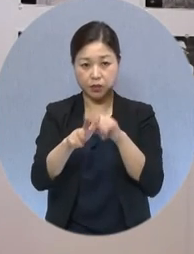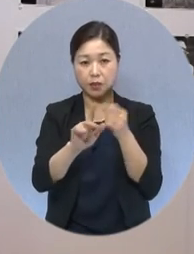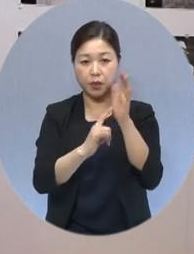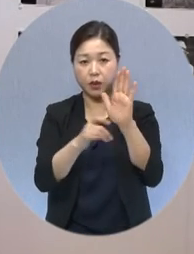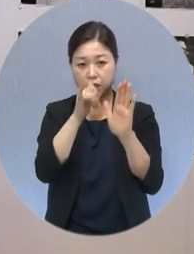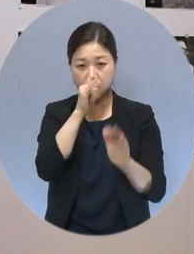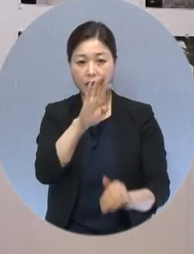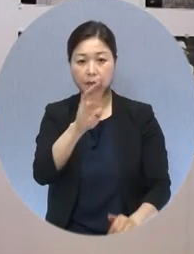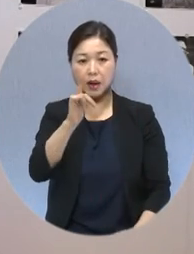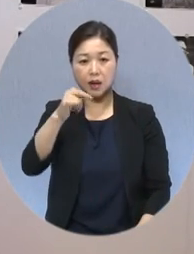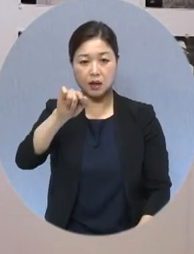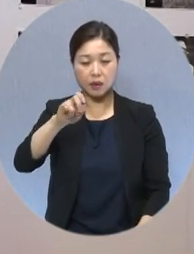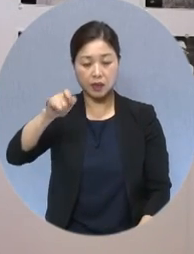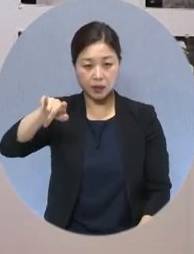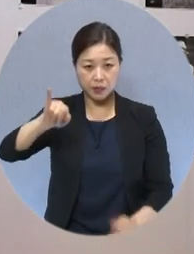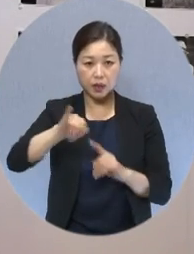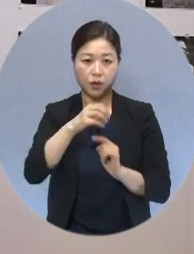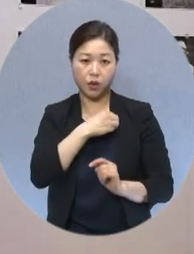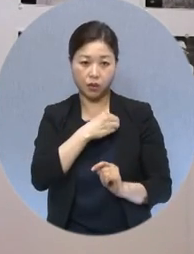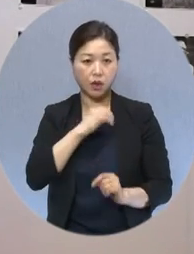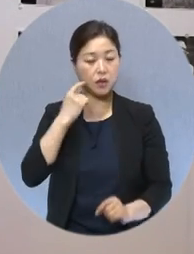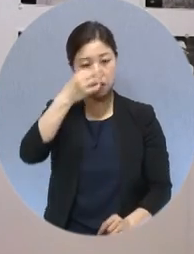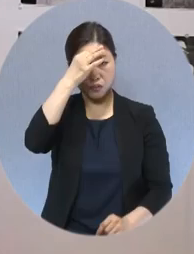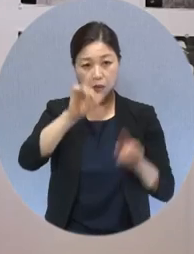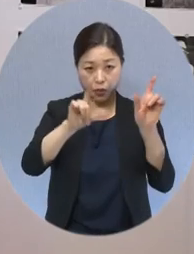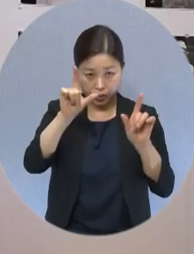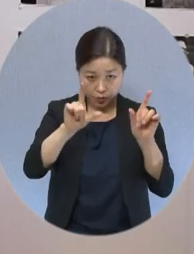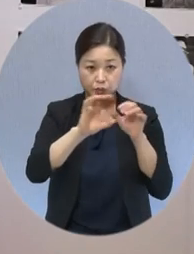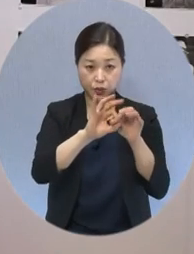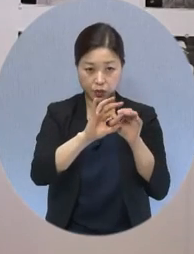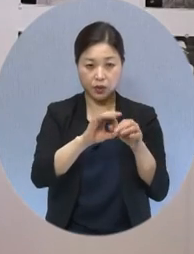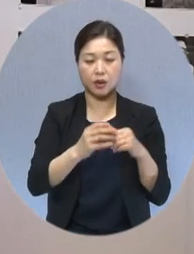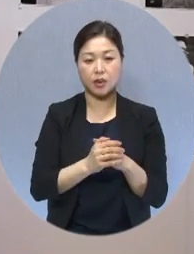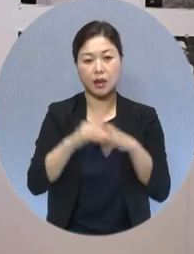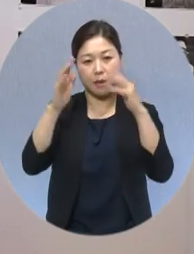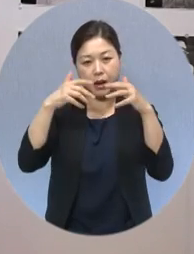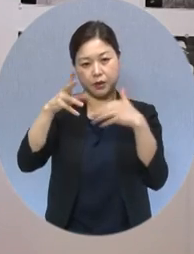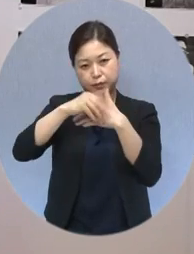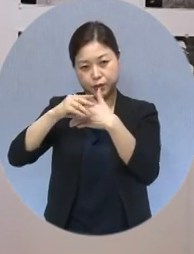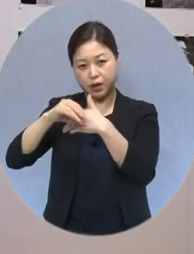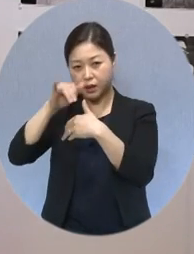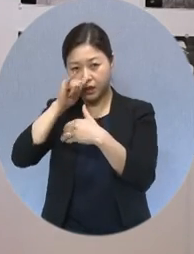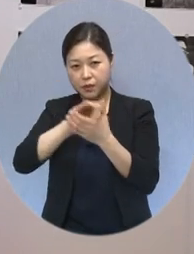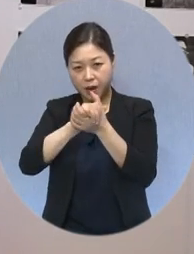바람개비 회원들의 예술의 향기를 통해 바람같이 스며드는 정감 어린 마음이